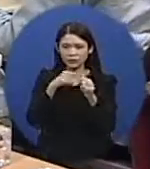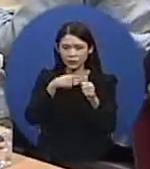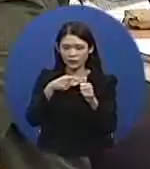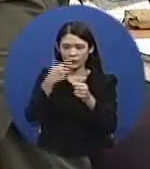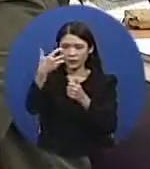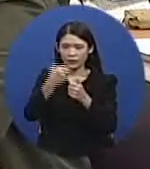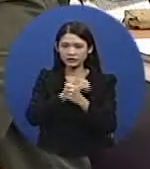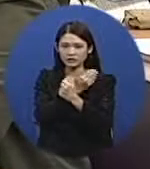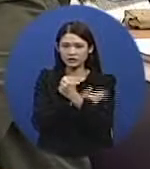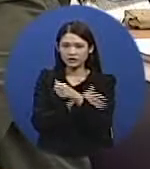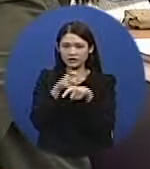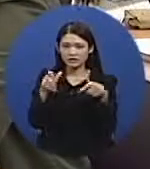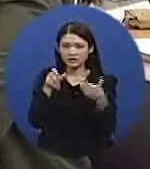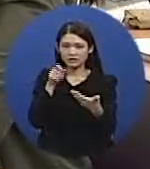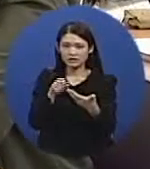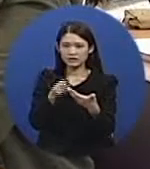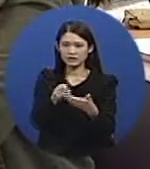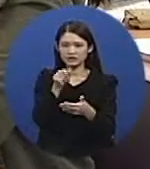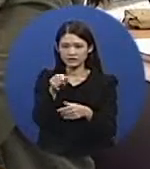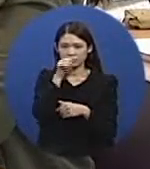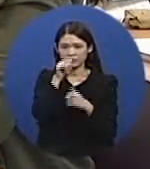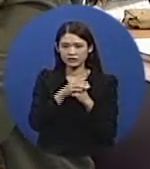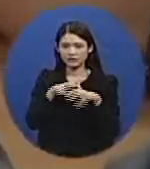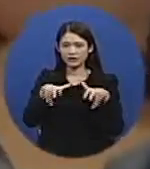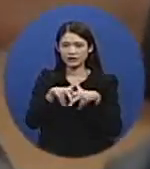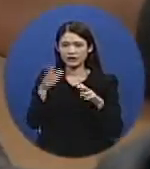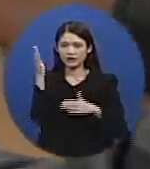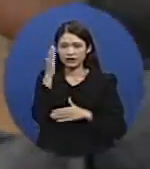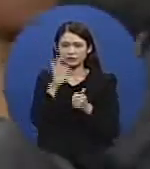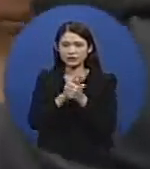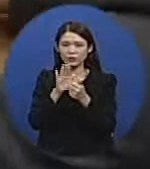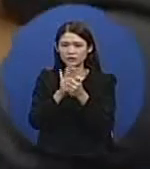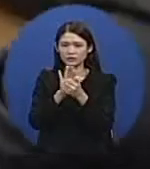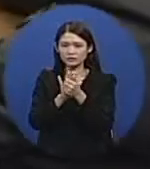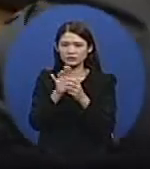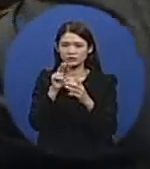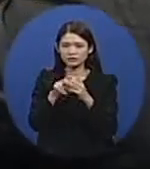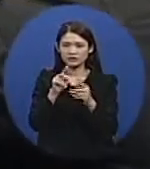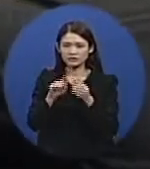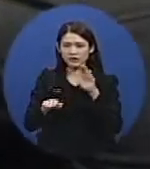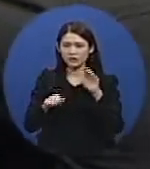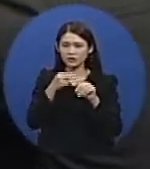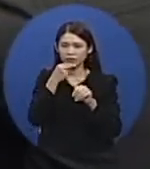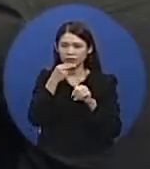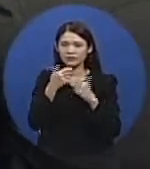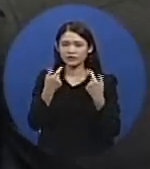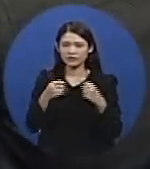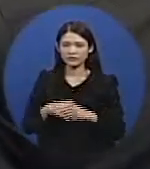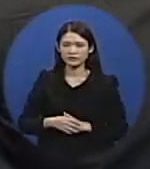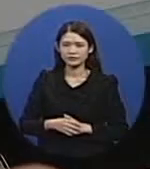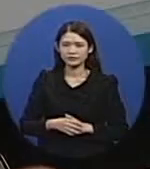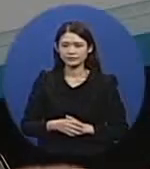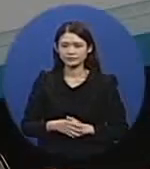권리를 가진다고 규정돼 있습니다. 장애대학생 도우미 서비스에 대한 차별이 있어서는 안 될 것입니다.